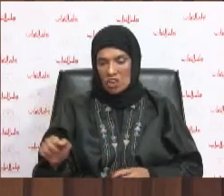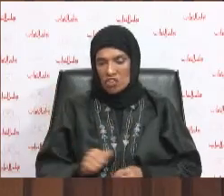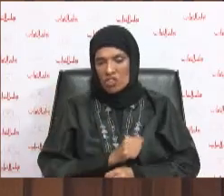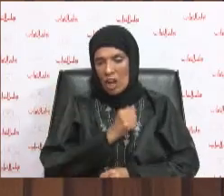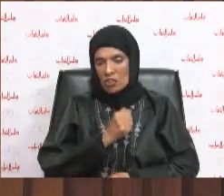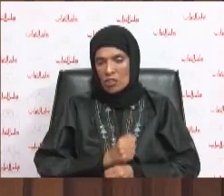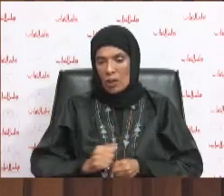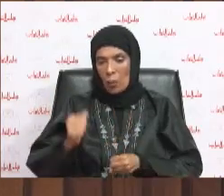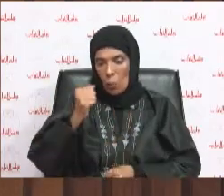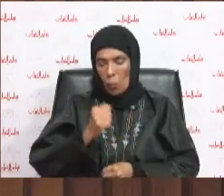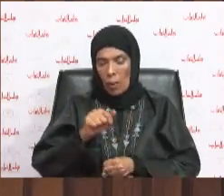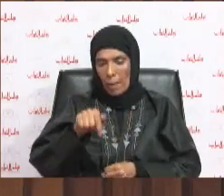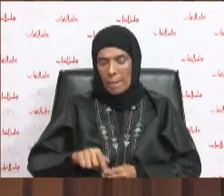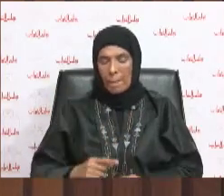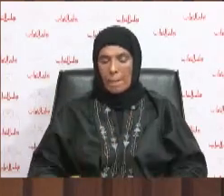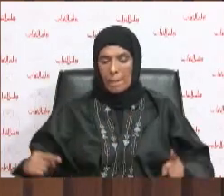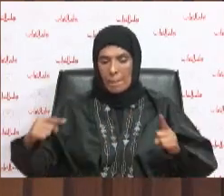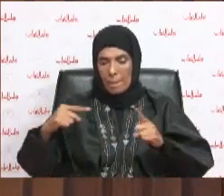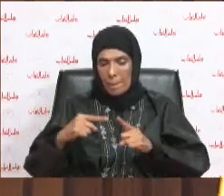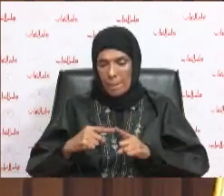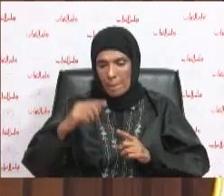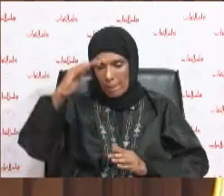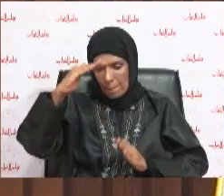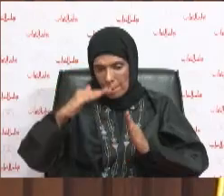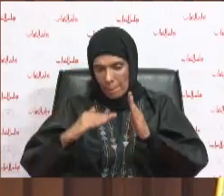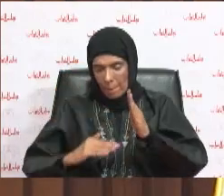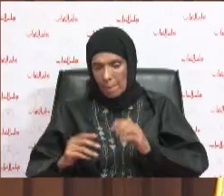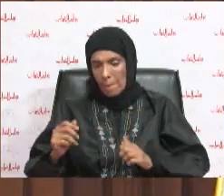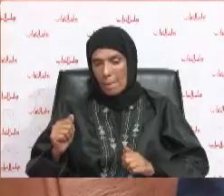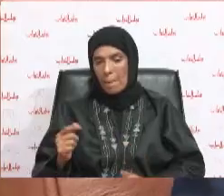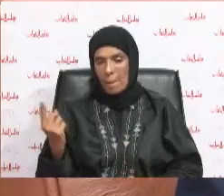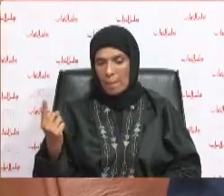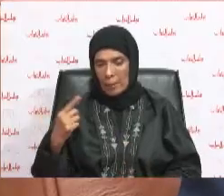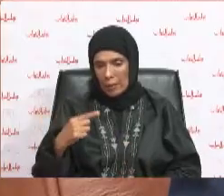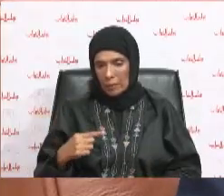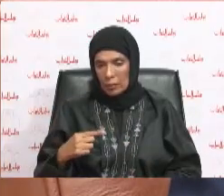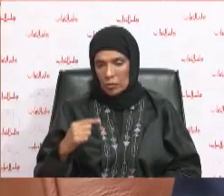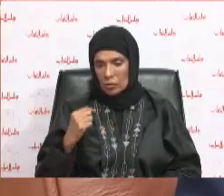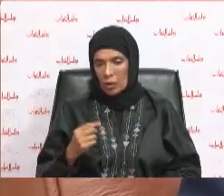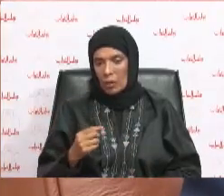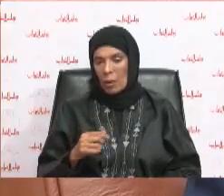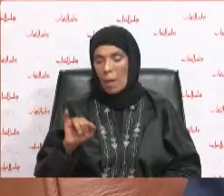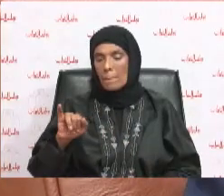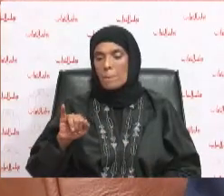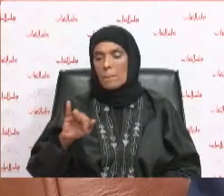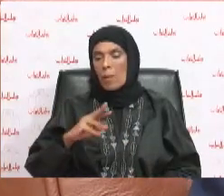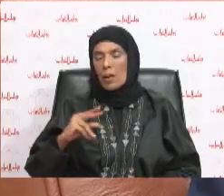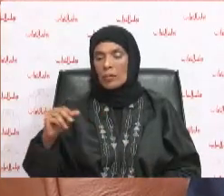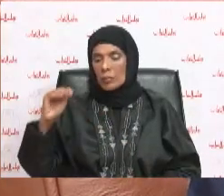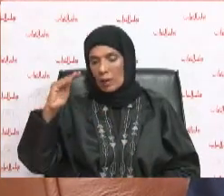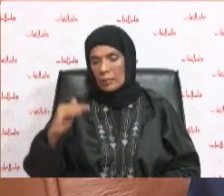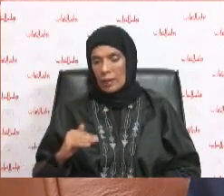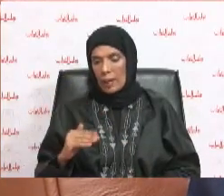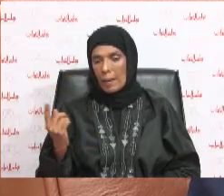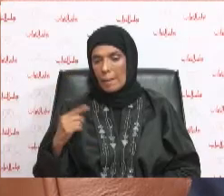والتي تهدف إلى تخفيض سعر 10 سلع غذائية لا تقل عن 10%،